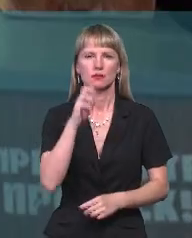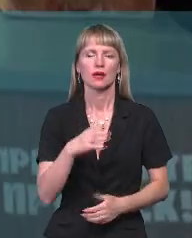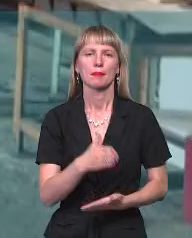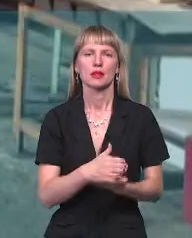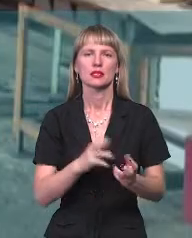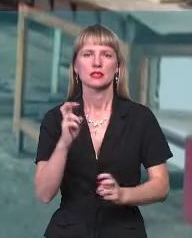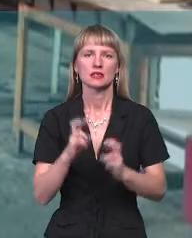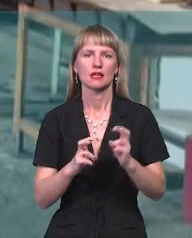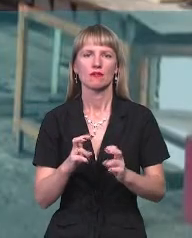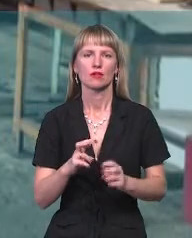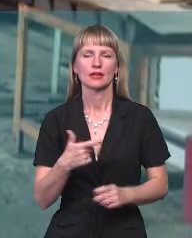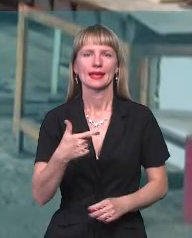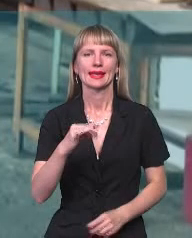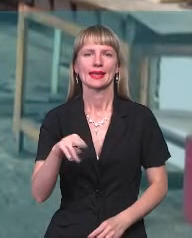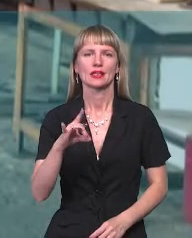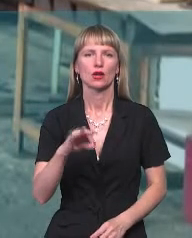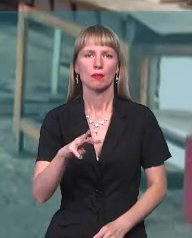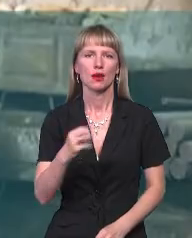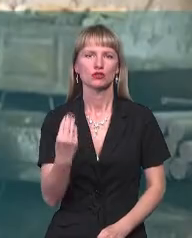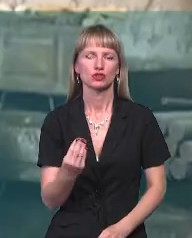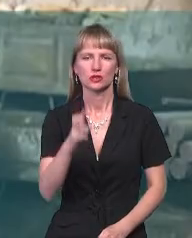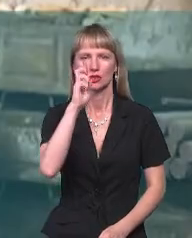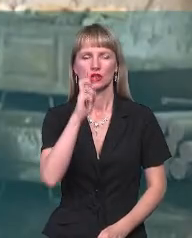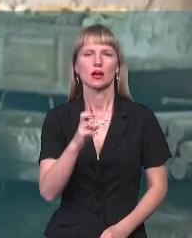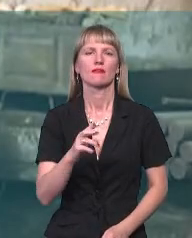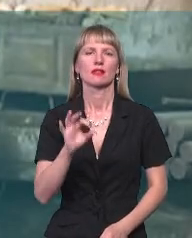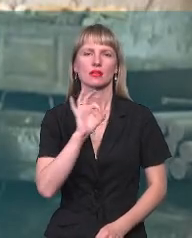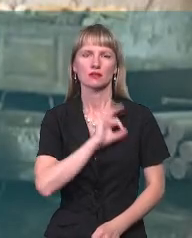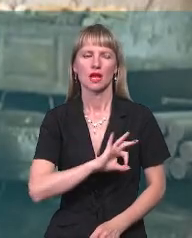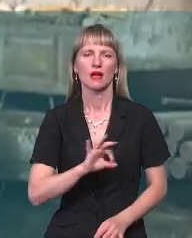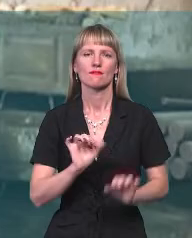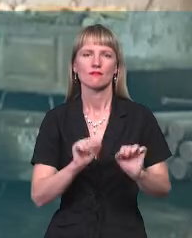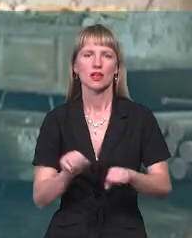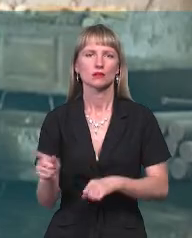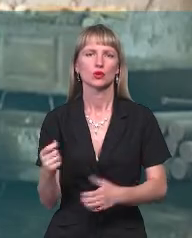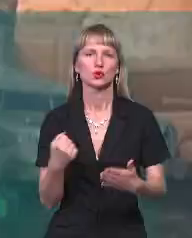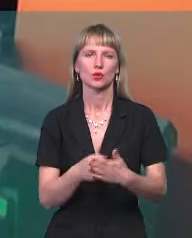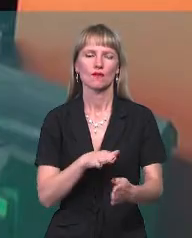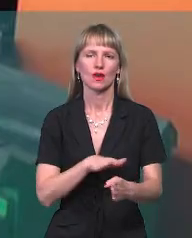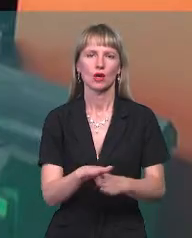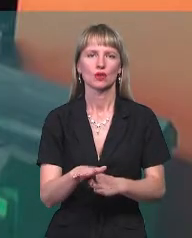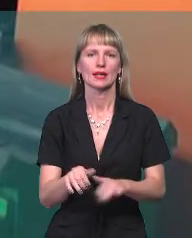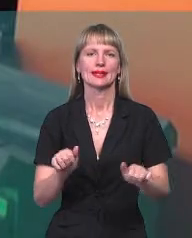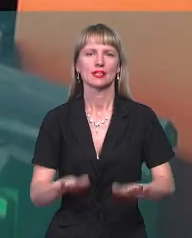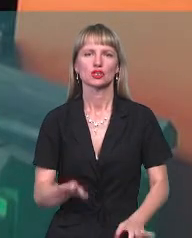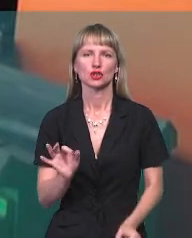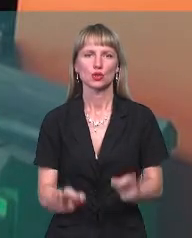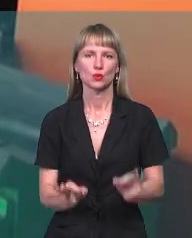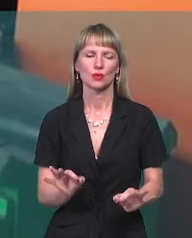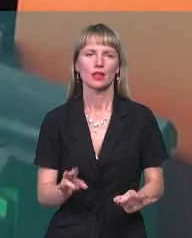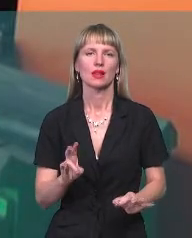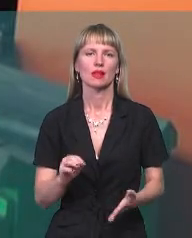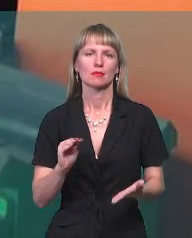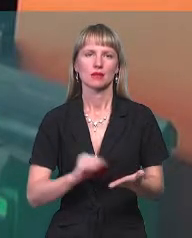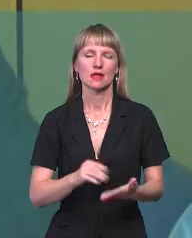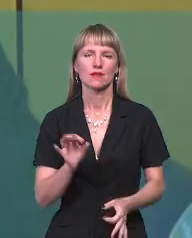«Мелітопольський завод «Гідромаш». Державний виконавець вживає відповідних заходів щодо виконання рішень судів. На підставі